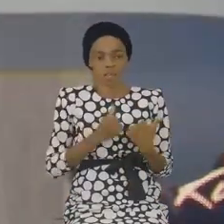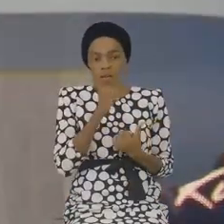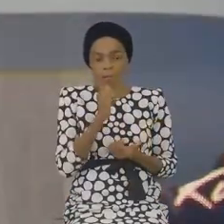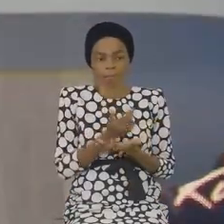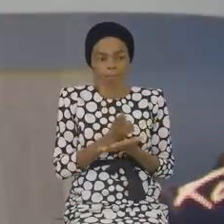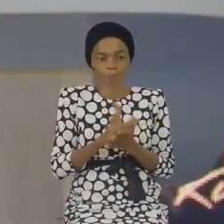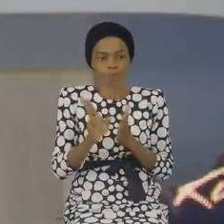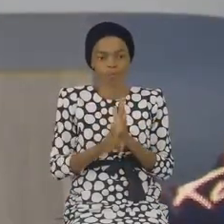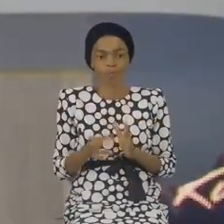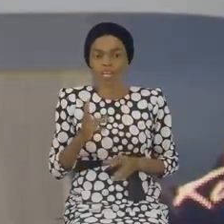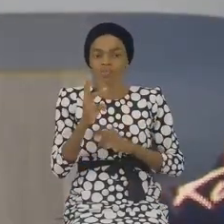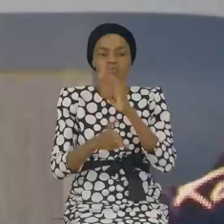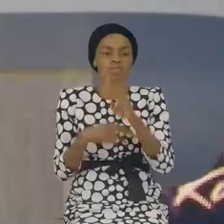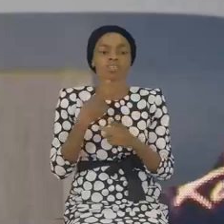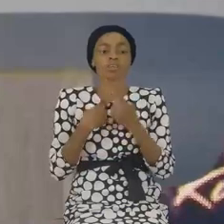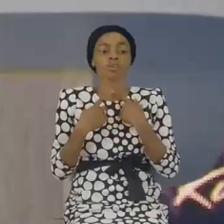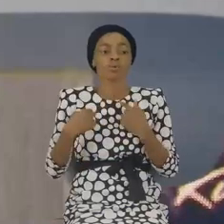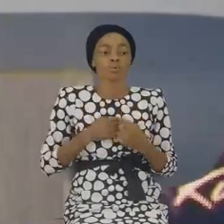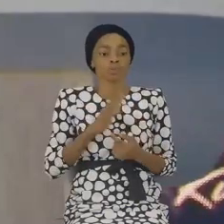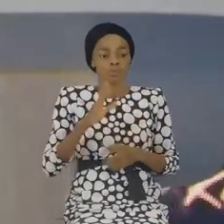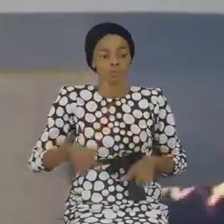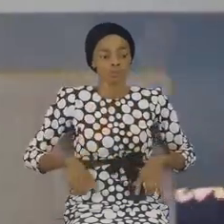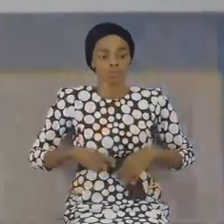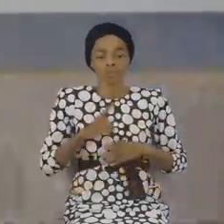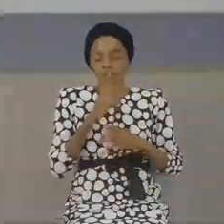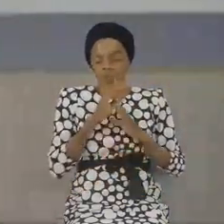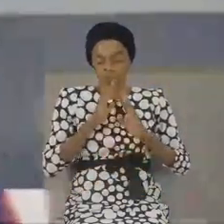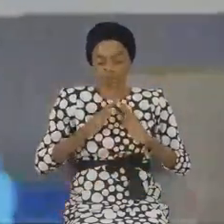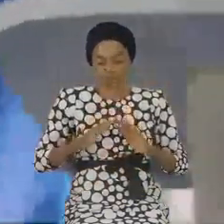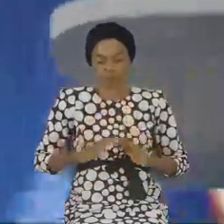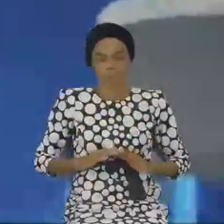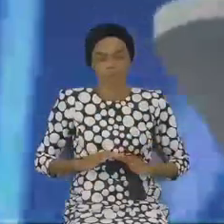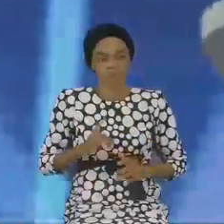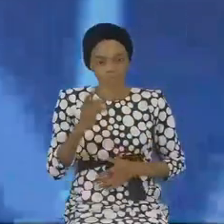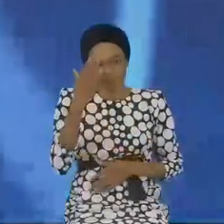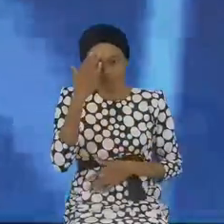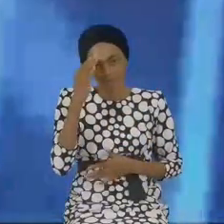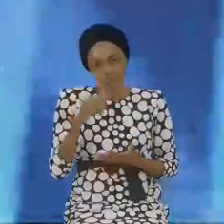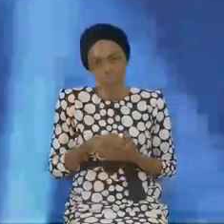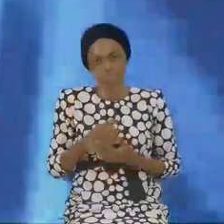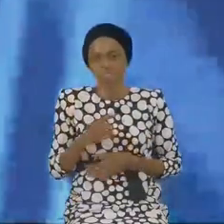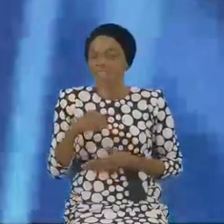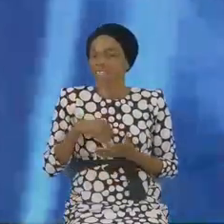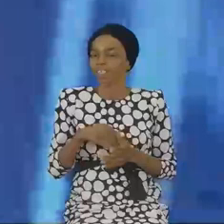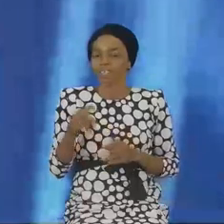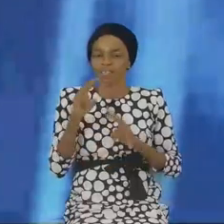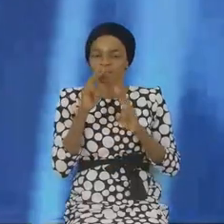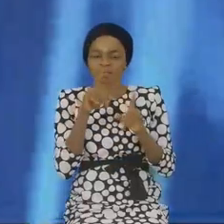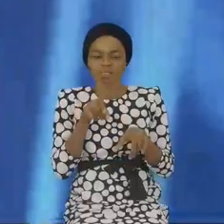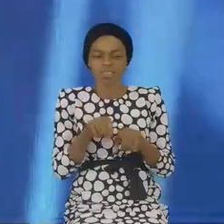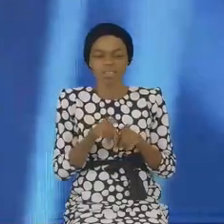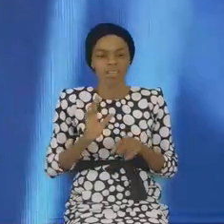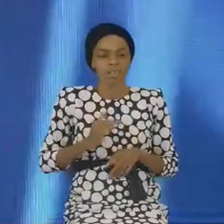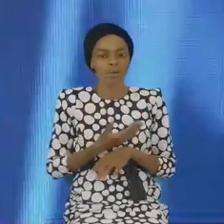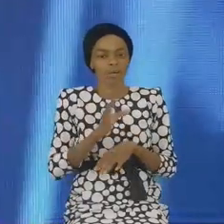siècle présent. Vivre dans le siècle présent. Vous savez, parfois, c'est comme si nos